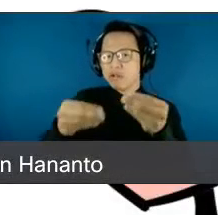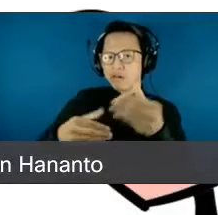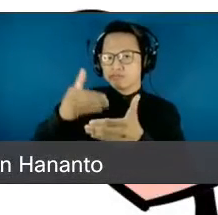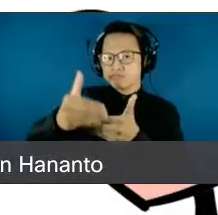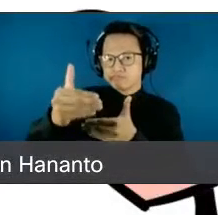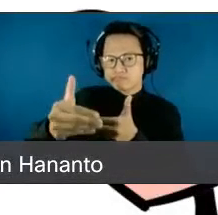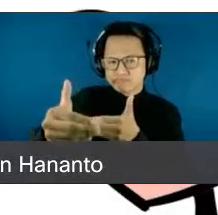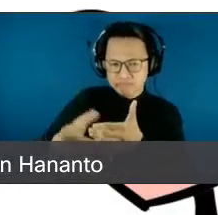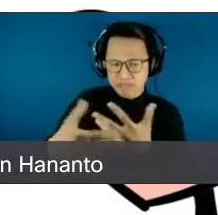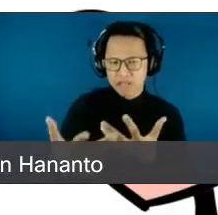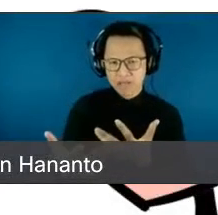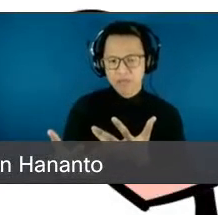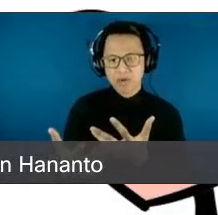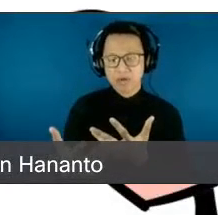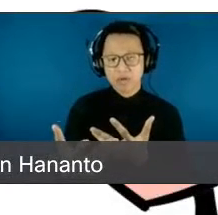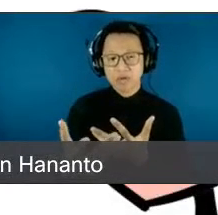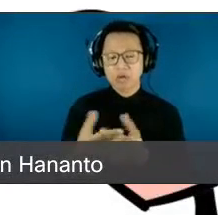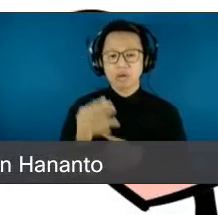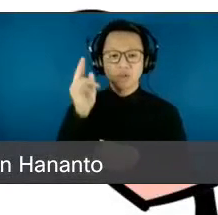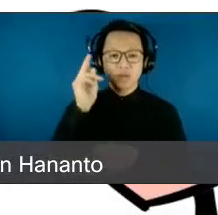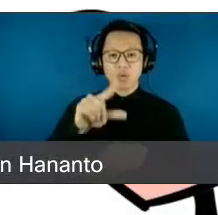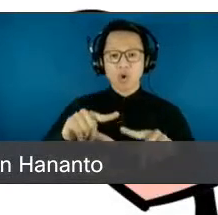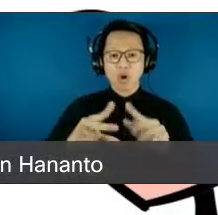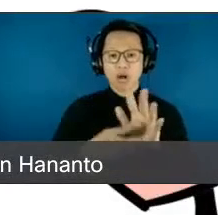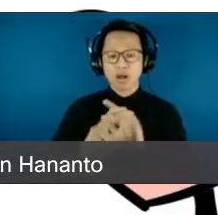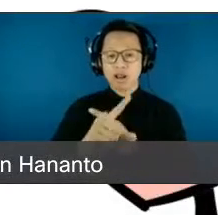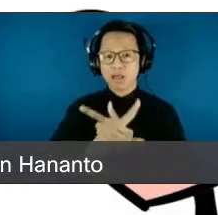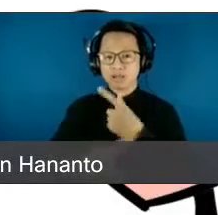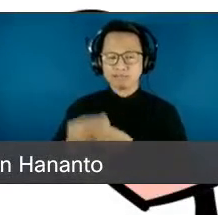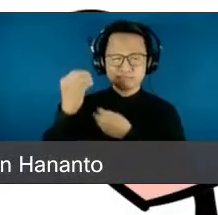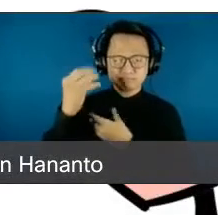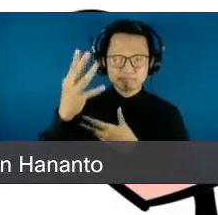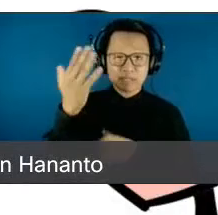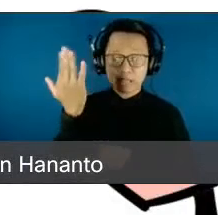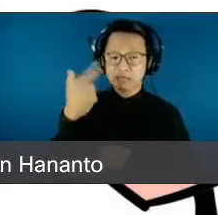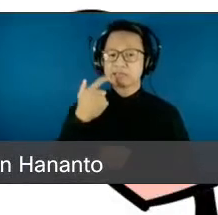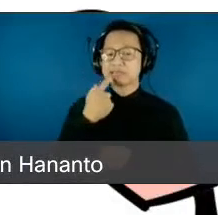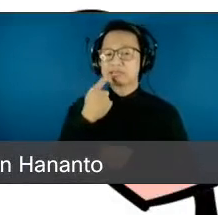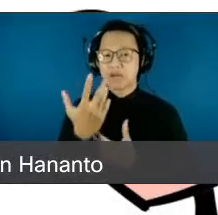I meant here is the one that Ibu Lensi shared earlier about having